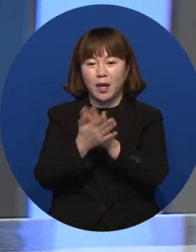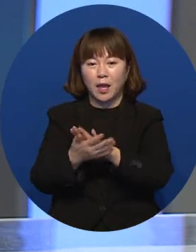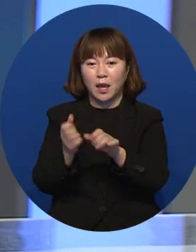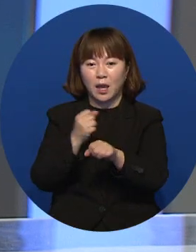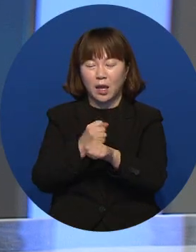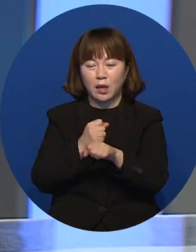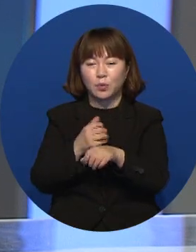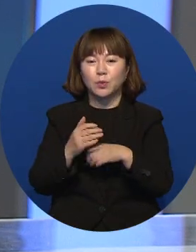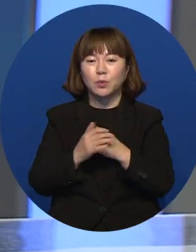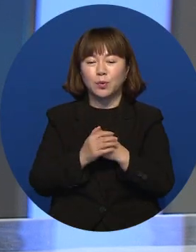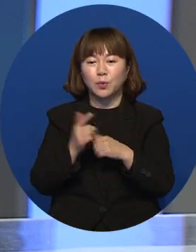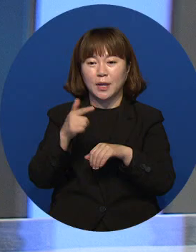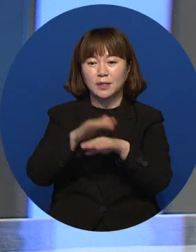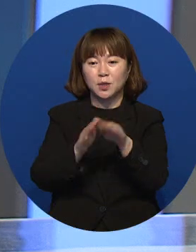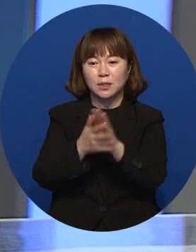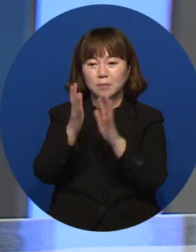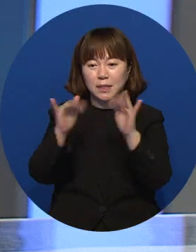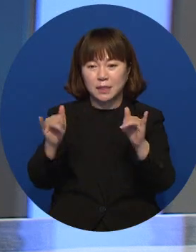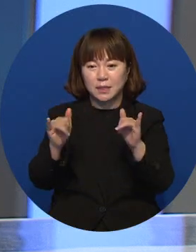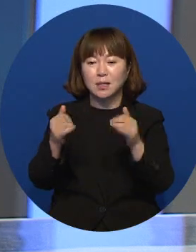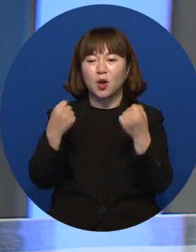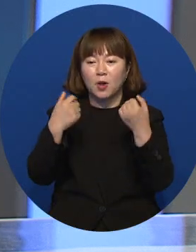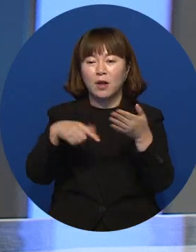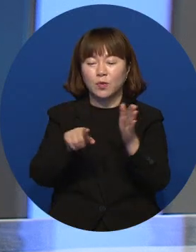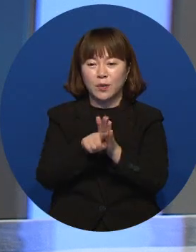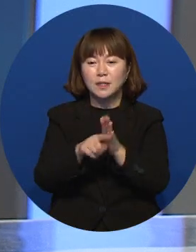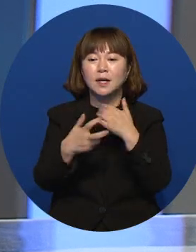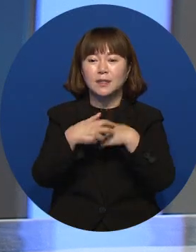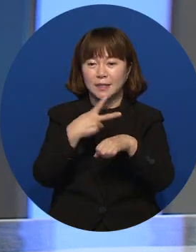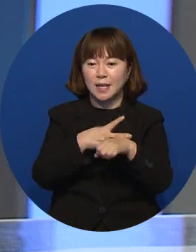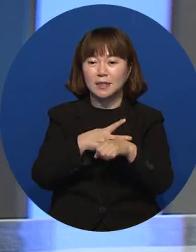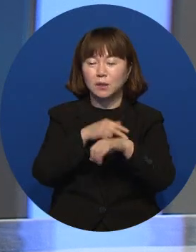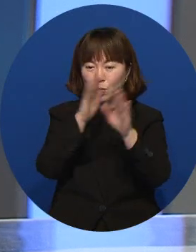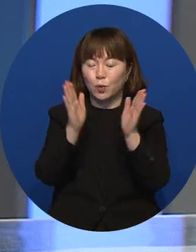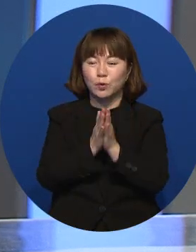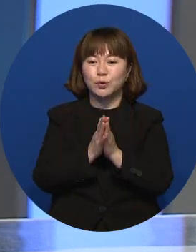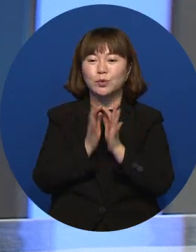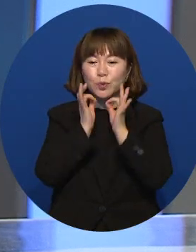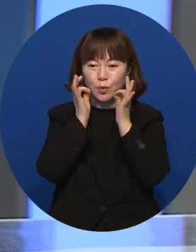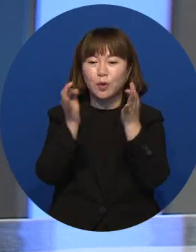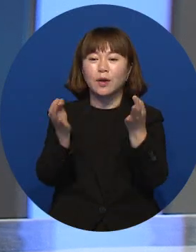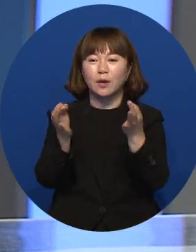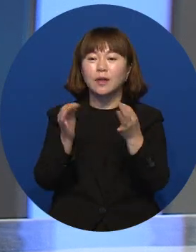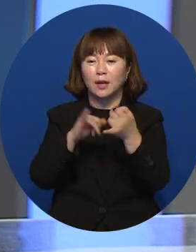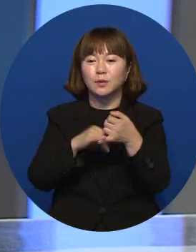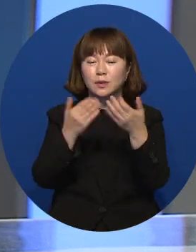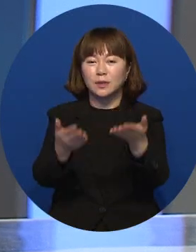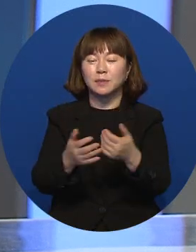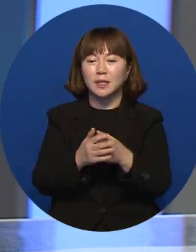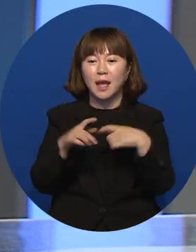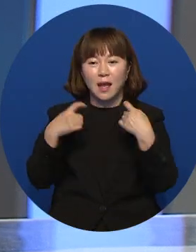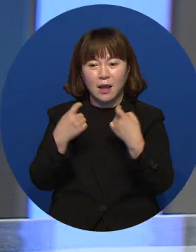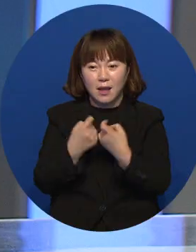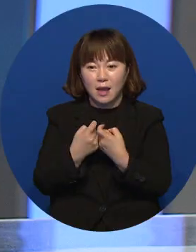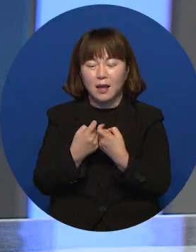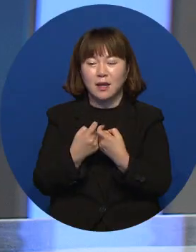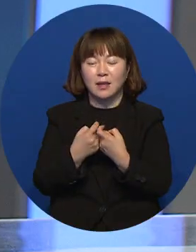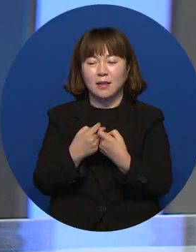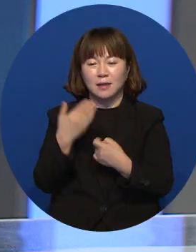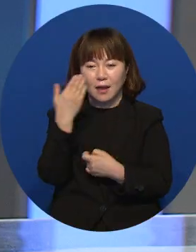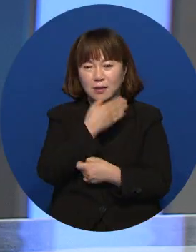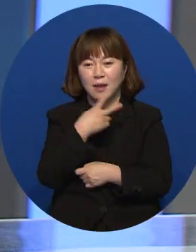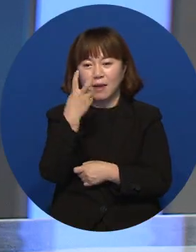건강을 위해서 많은 노력을 하겠습니다 시민 분들도 자율과 책임 하에 개인 방역을 철저히 하셔서